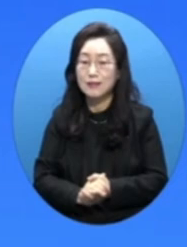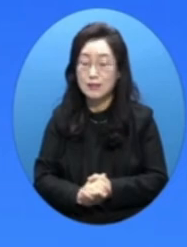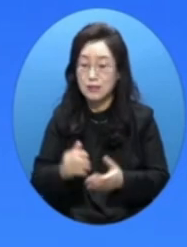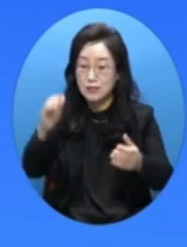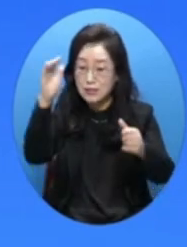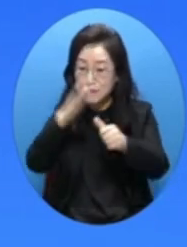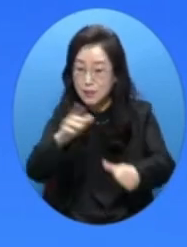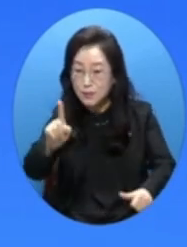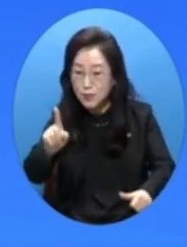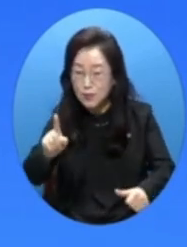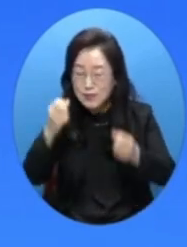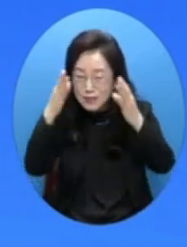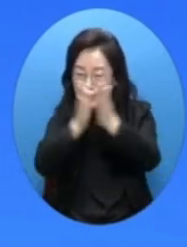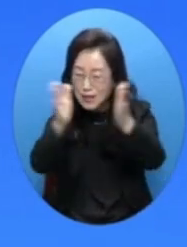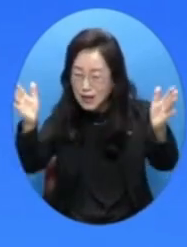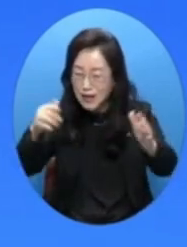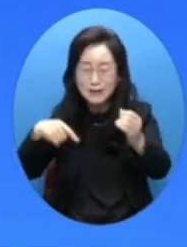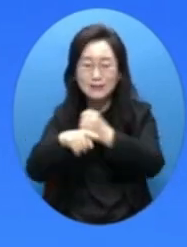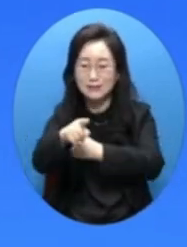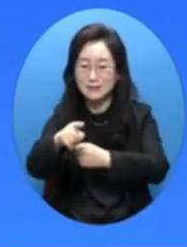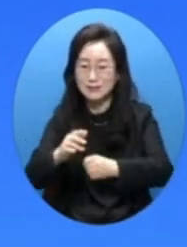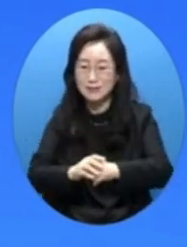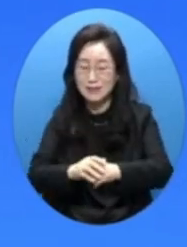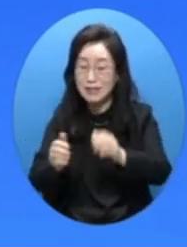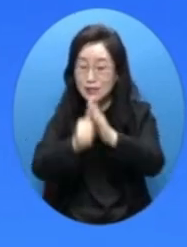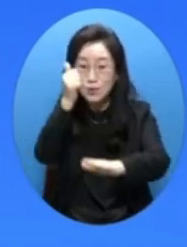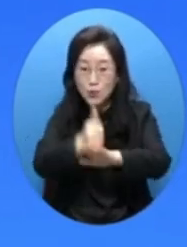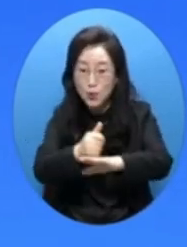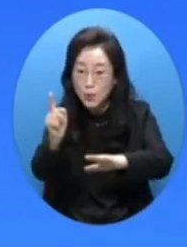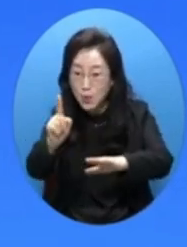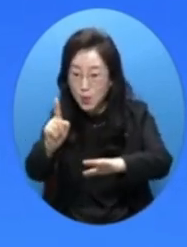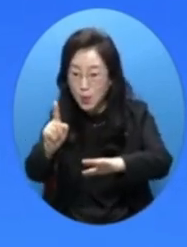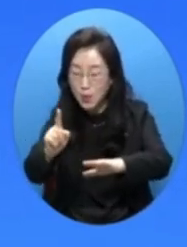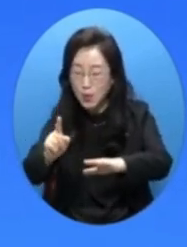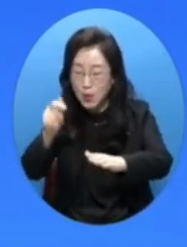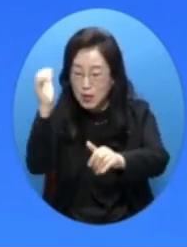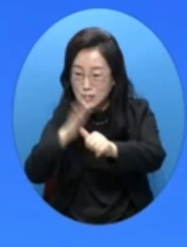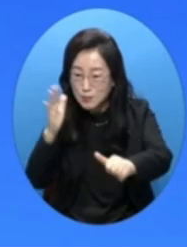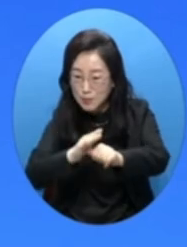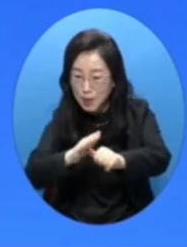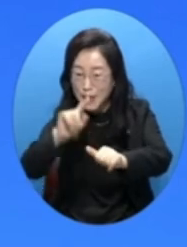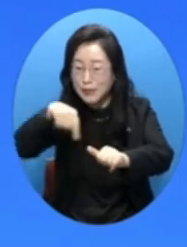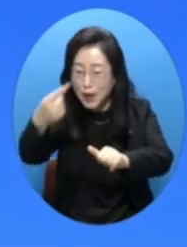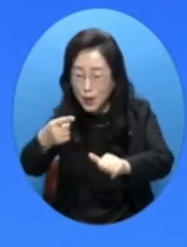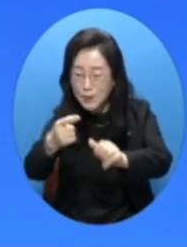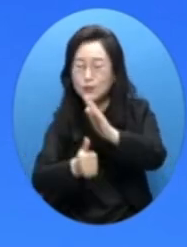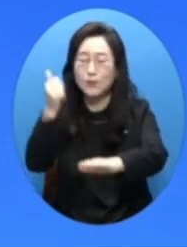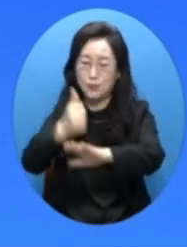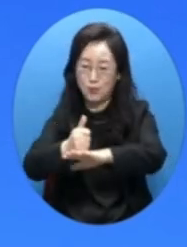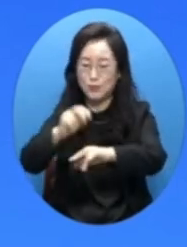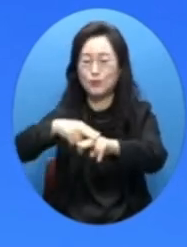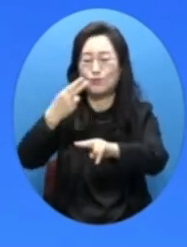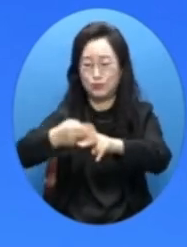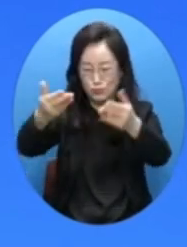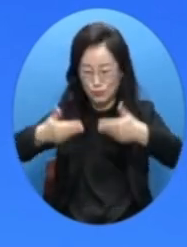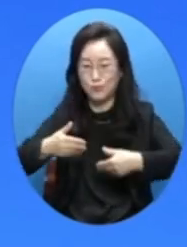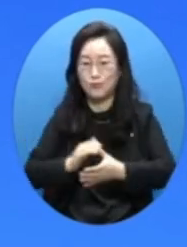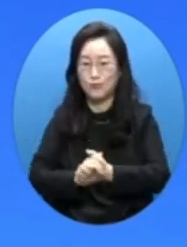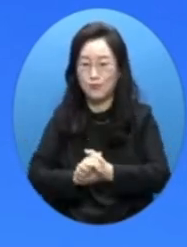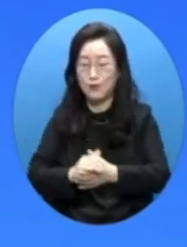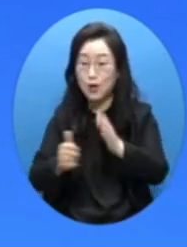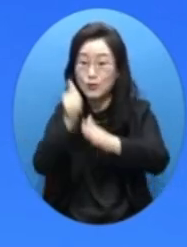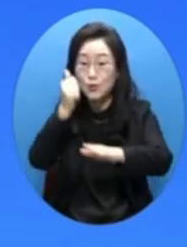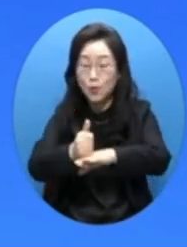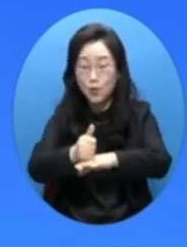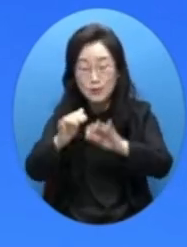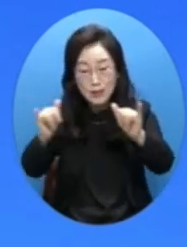실패란 새로운 시작에 불과한 것입니다 성공은 실패를 딛고 일어난 사람들에게 주어지는 선물인 것입니다 성공한